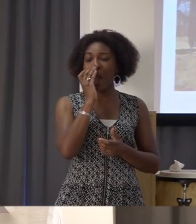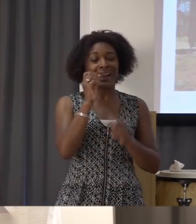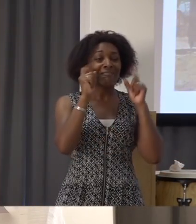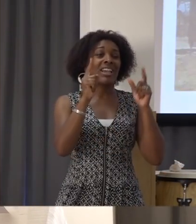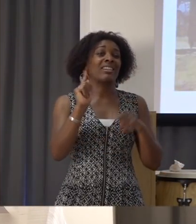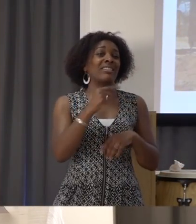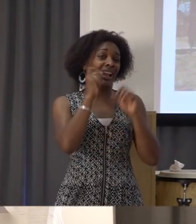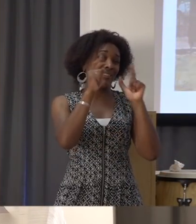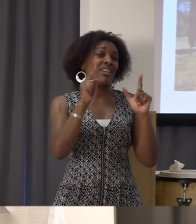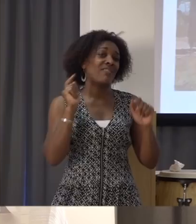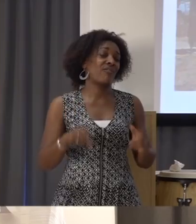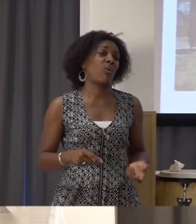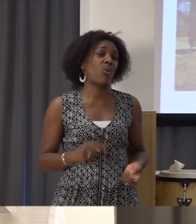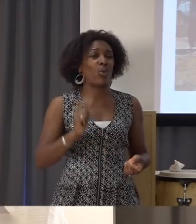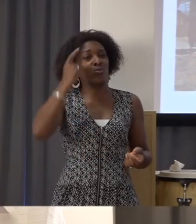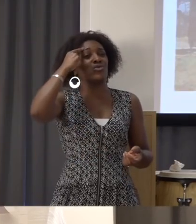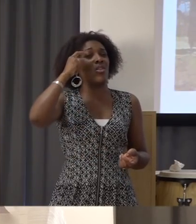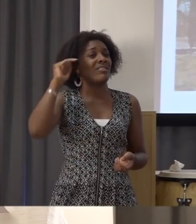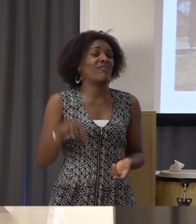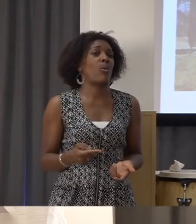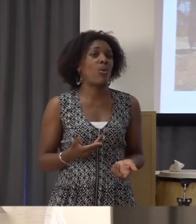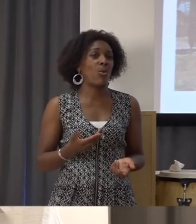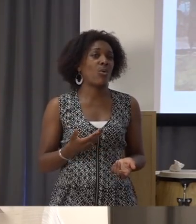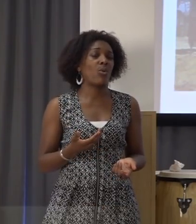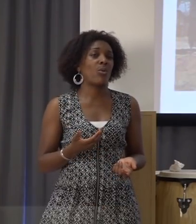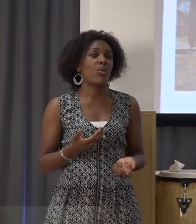Réveillons-nous. Prenons conscience de ces choses.